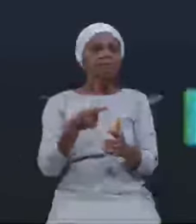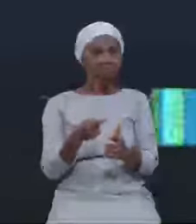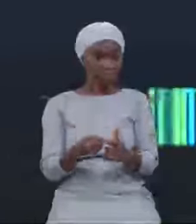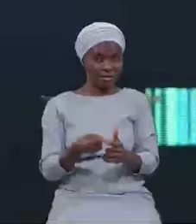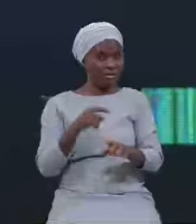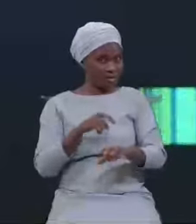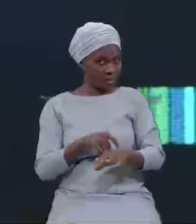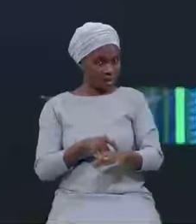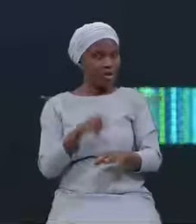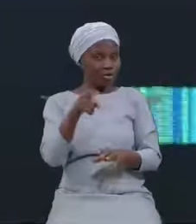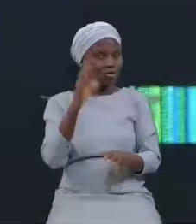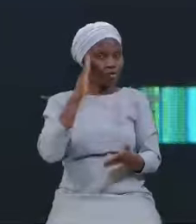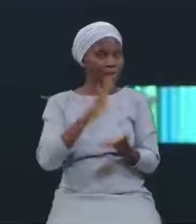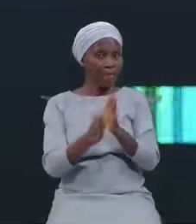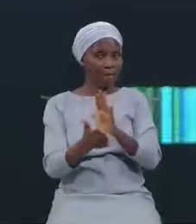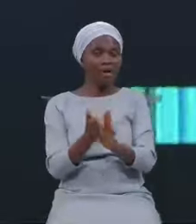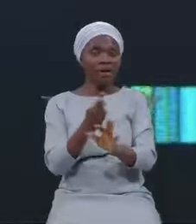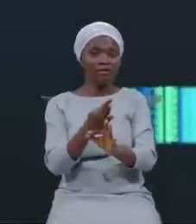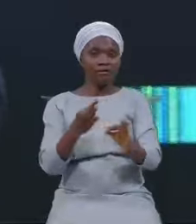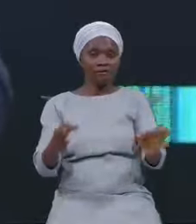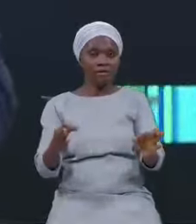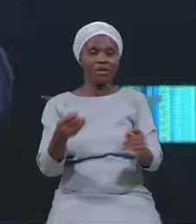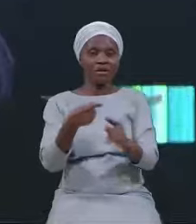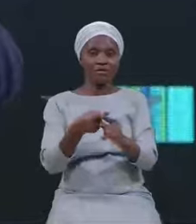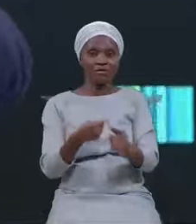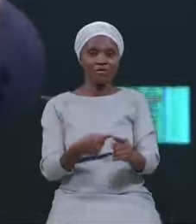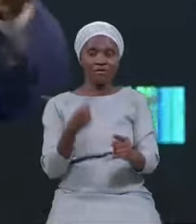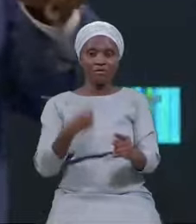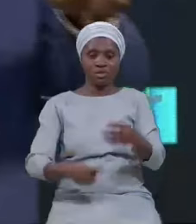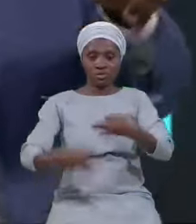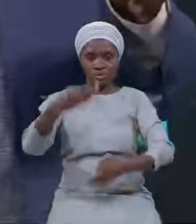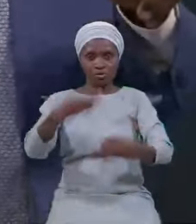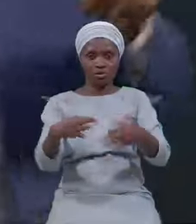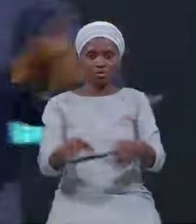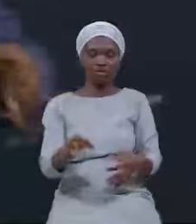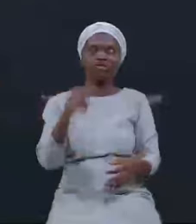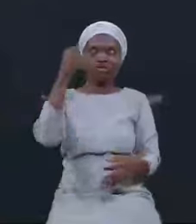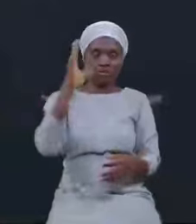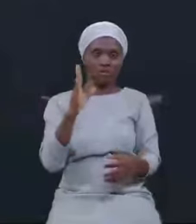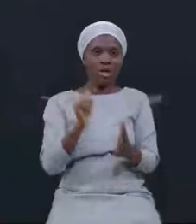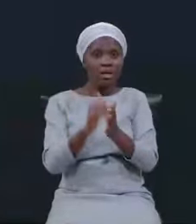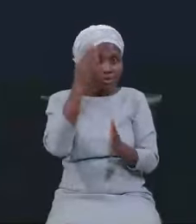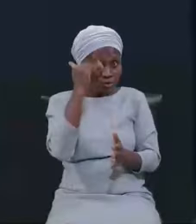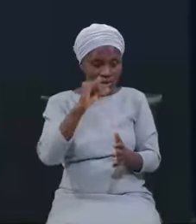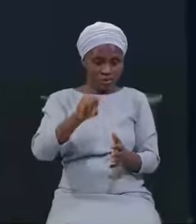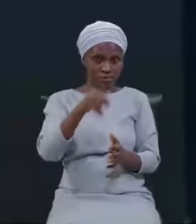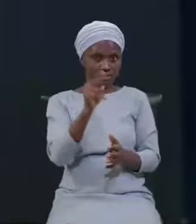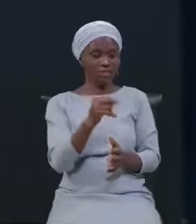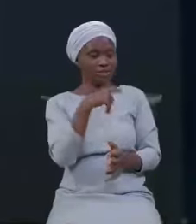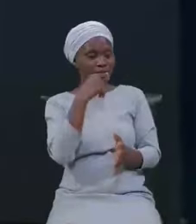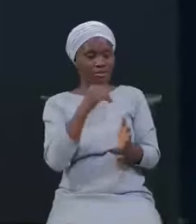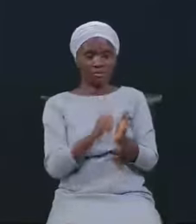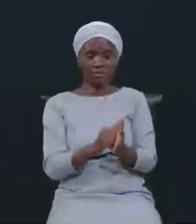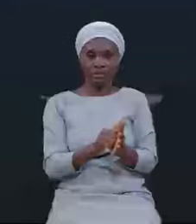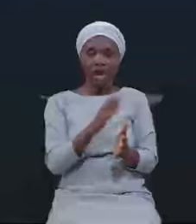libéré du jugement de Dieu. Voilà pourquoi Jean a dit, c'est pourquoi je dis,